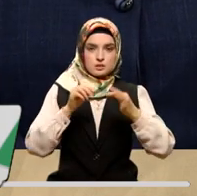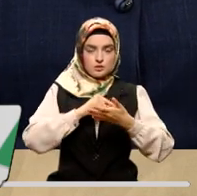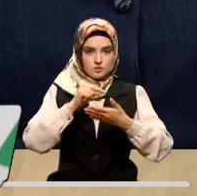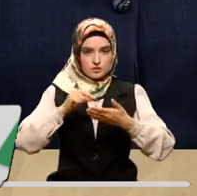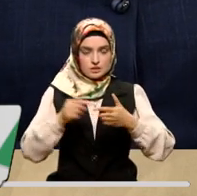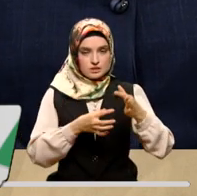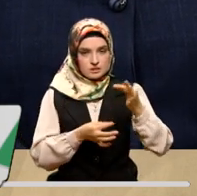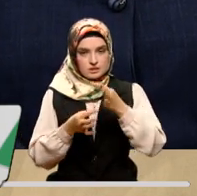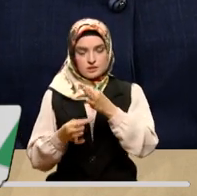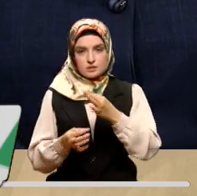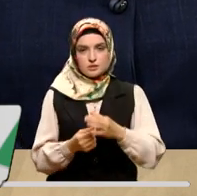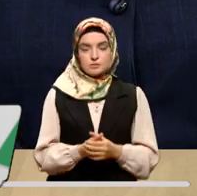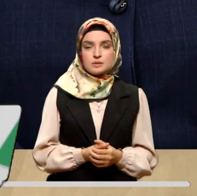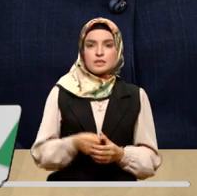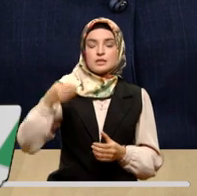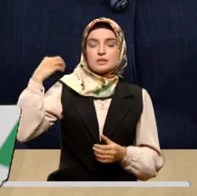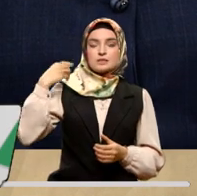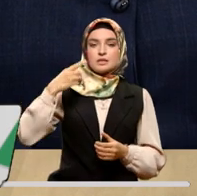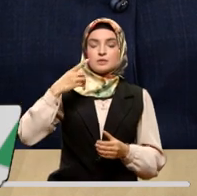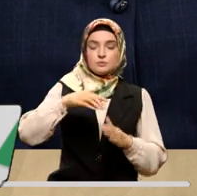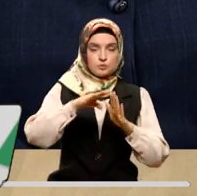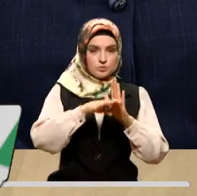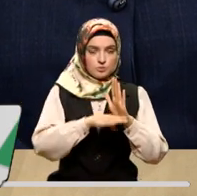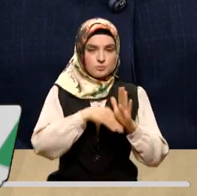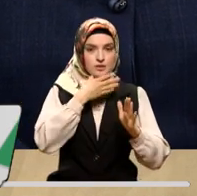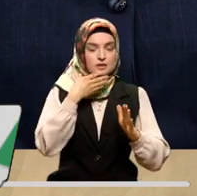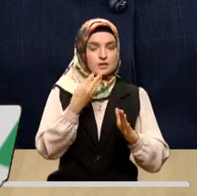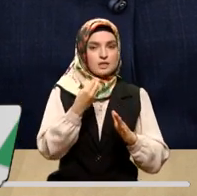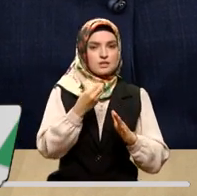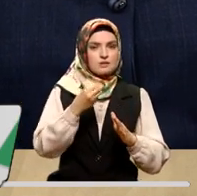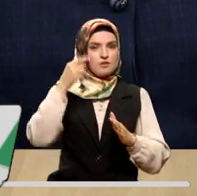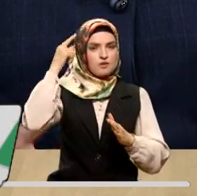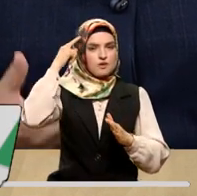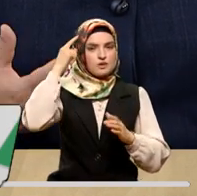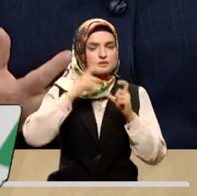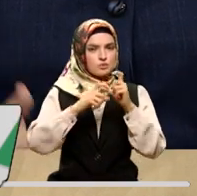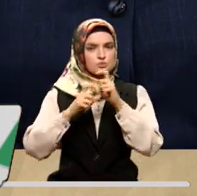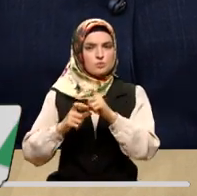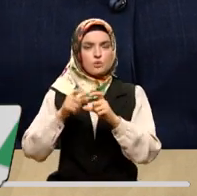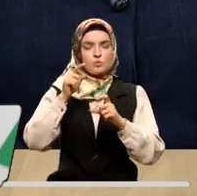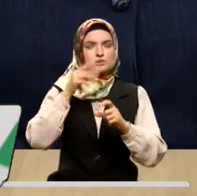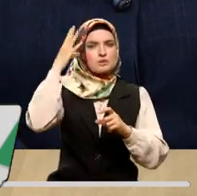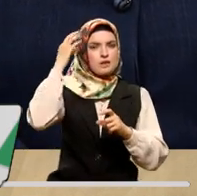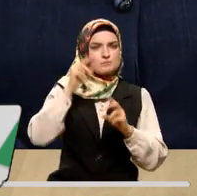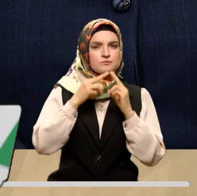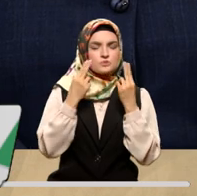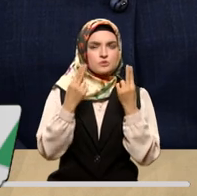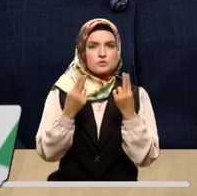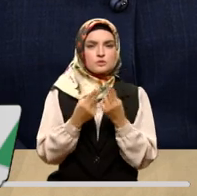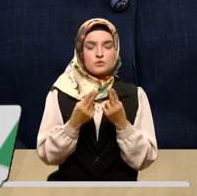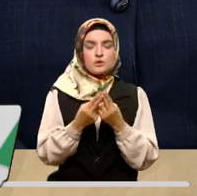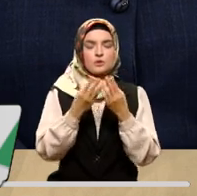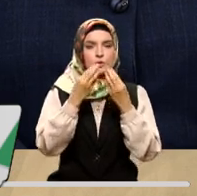yazarlarımız. Yeni bir formatla, gençliğin kafasındaki sorularla, onların anlam dünyasına